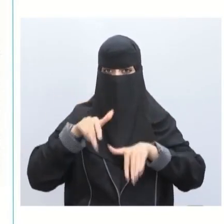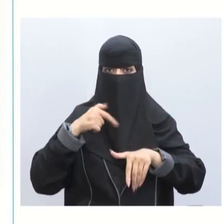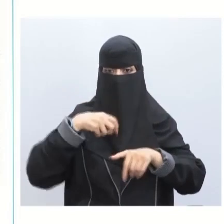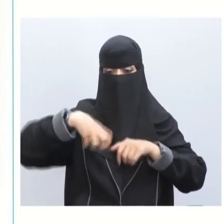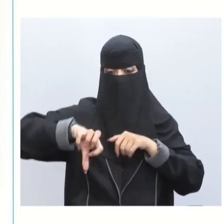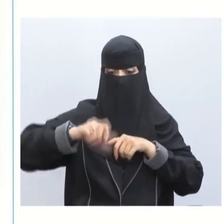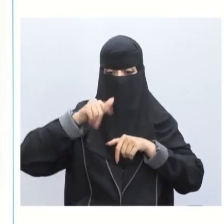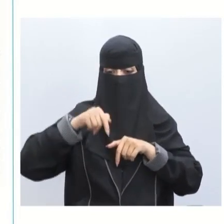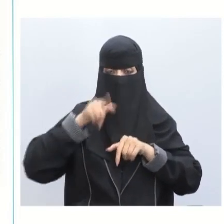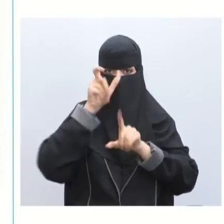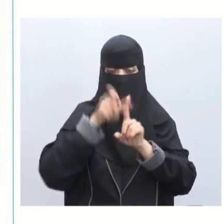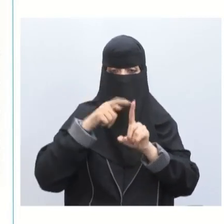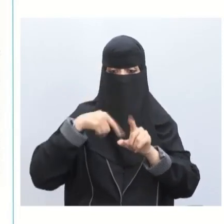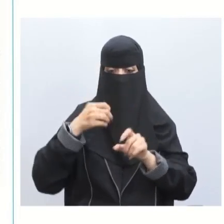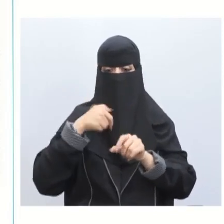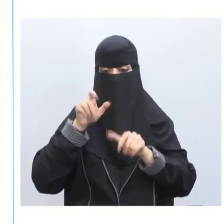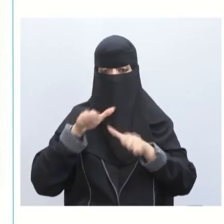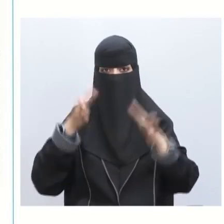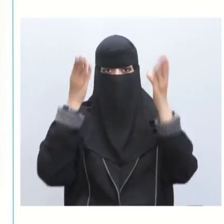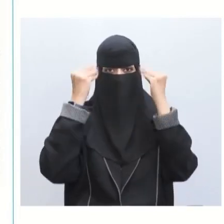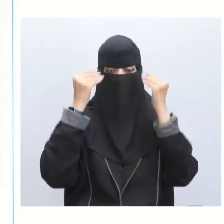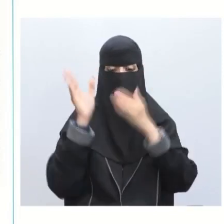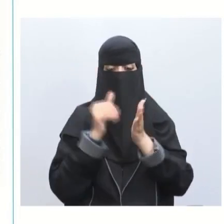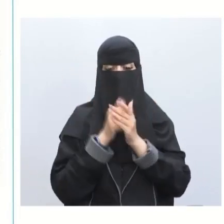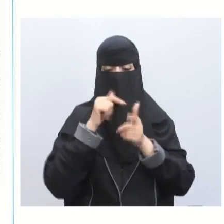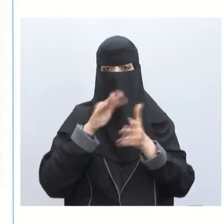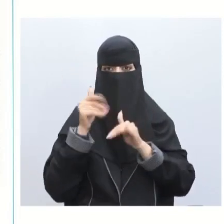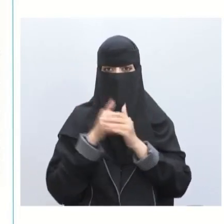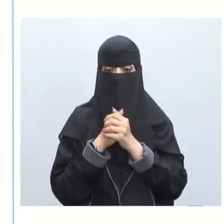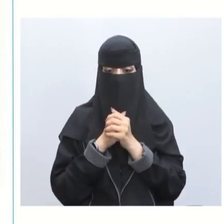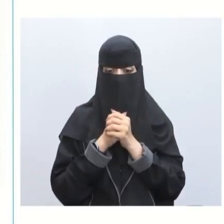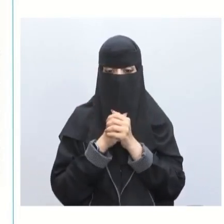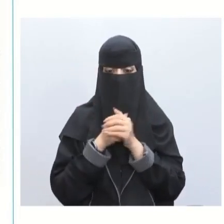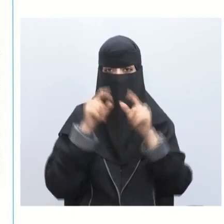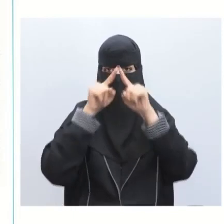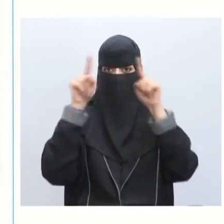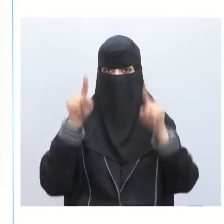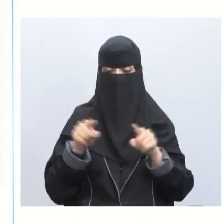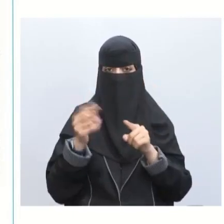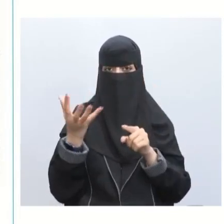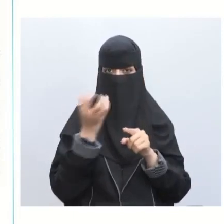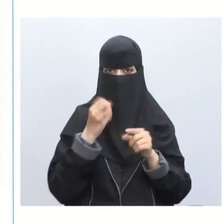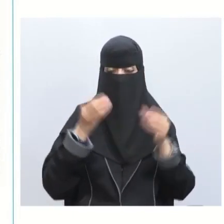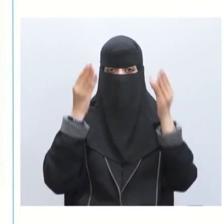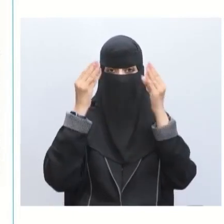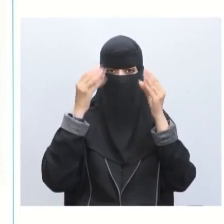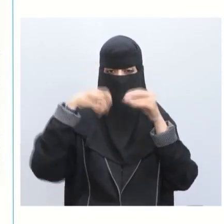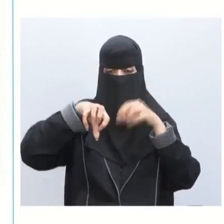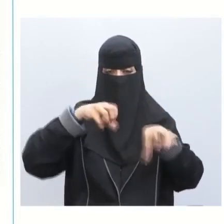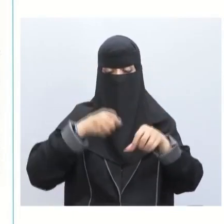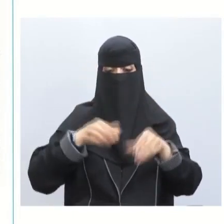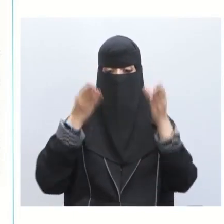يصنف كاحد الجرائم المعلوماتيه يصنف التنمر الكتروني احد الجرائم